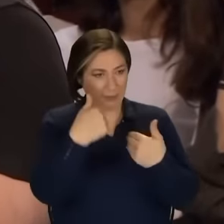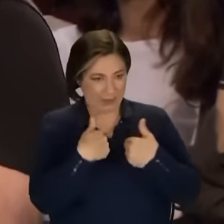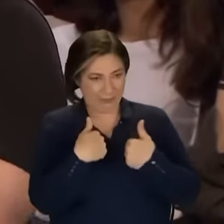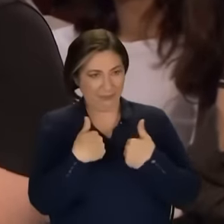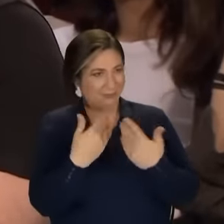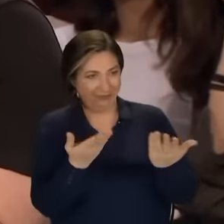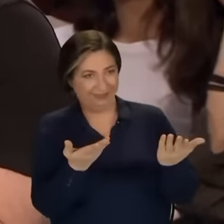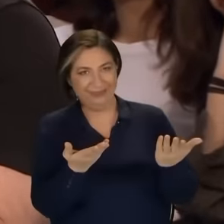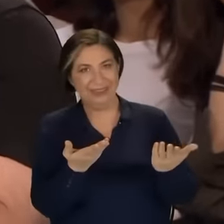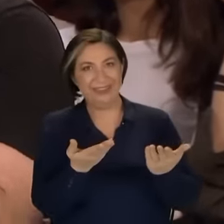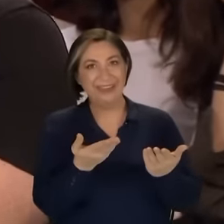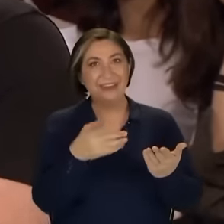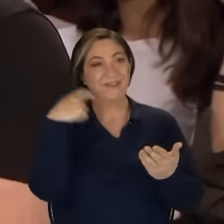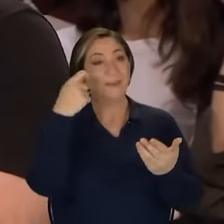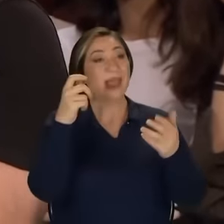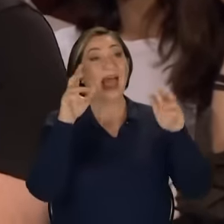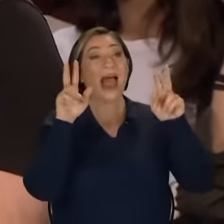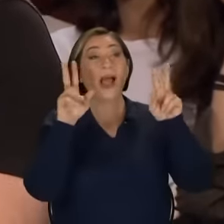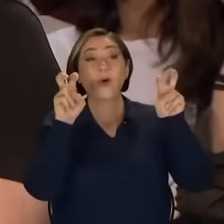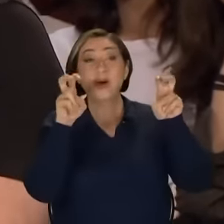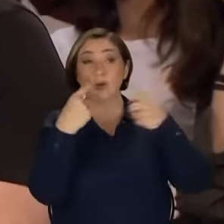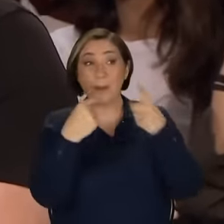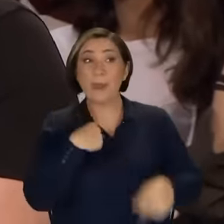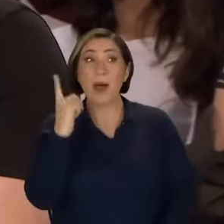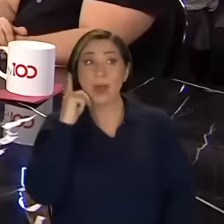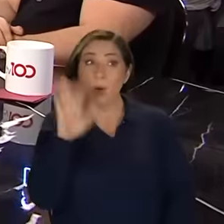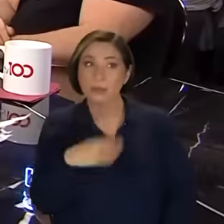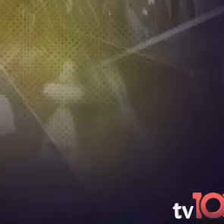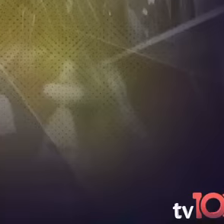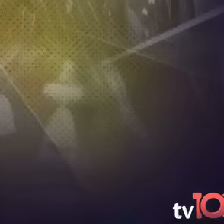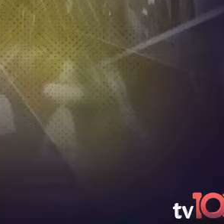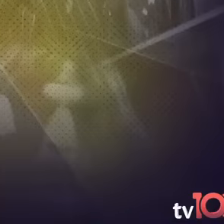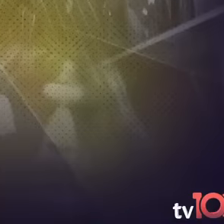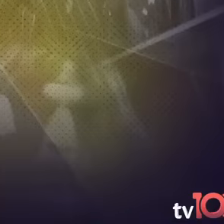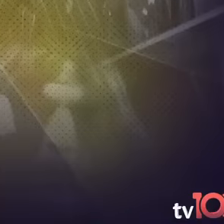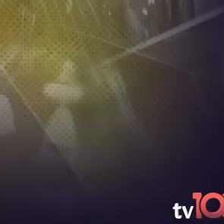film benim zaten. Yani filmle ilgili konuşulacaksa benim haberim olması lazım bunda.